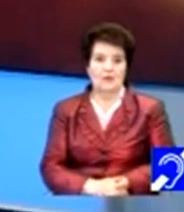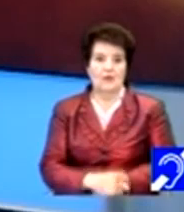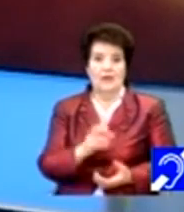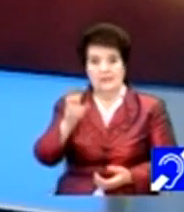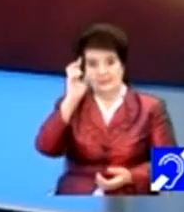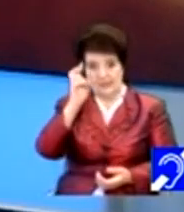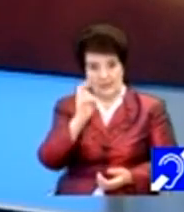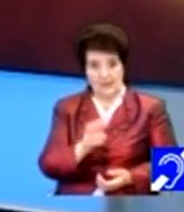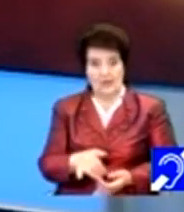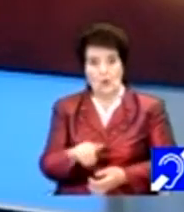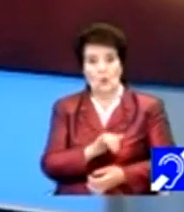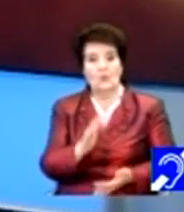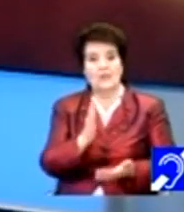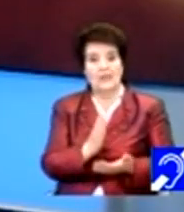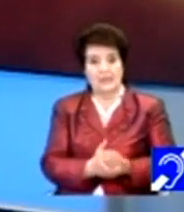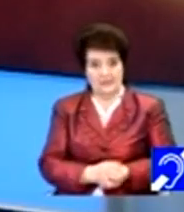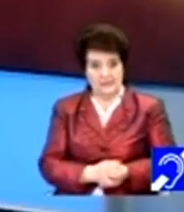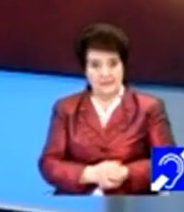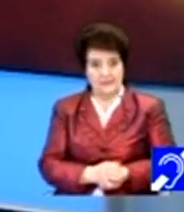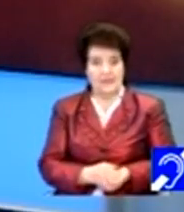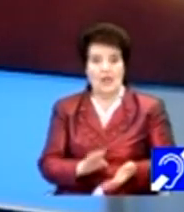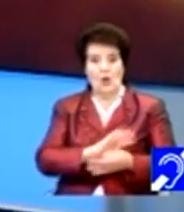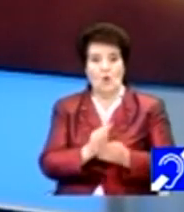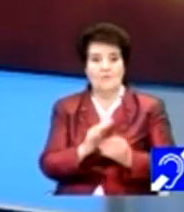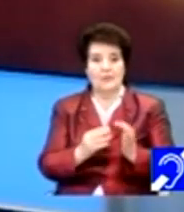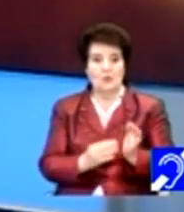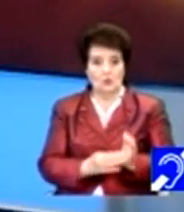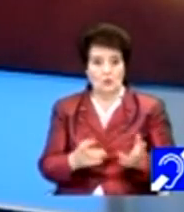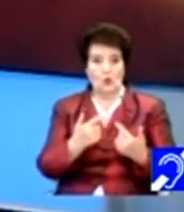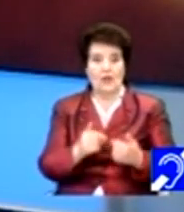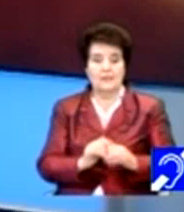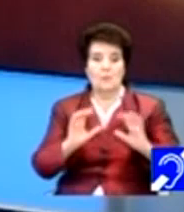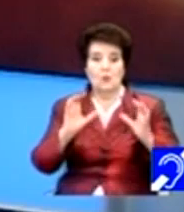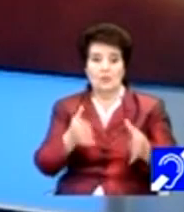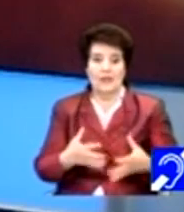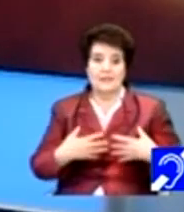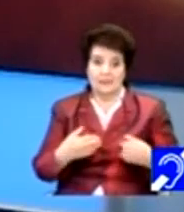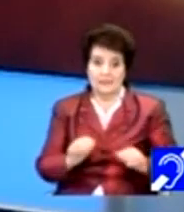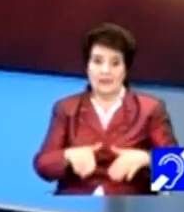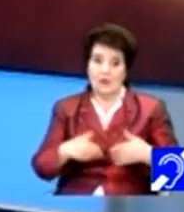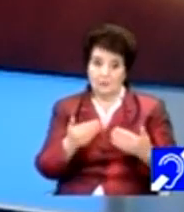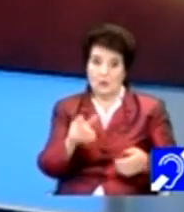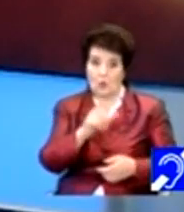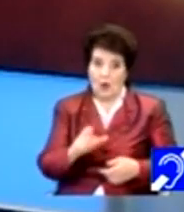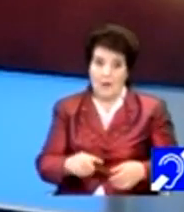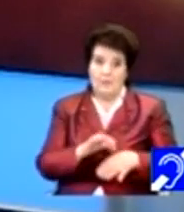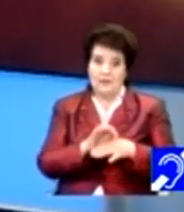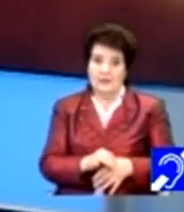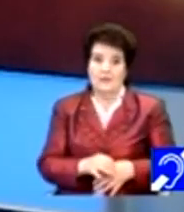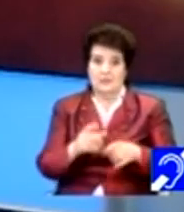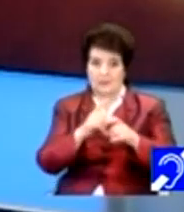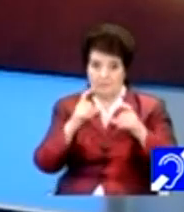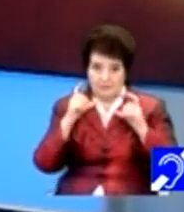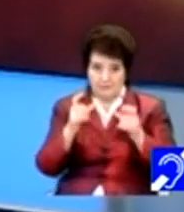În țările unde există o răspândire pe scară largă a COVID-19, Organizația Mondială a Sănătății recomandă ca oamenii să poarte și